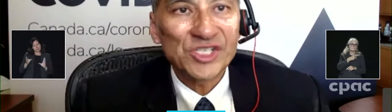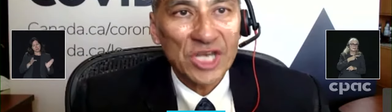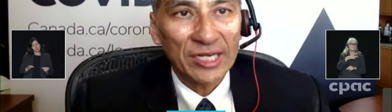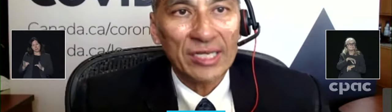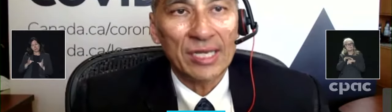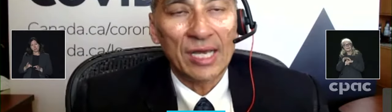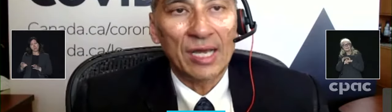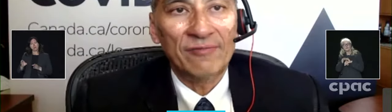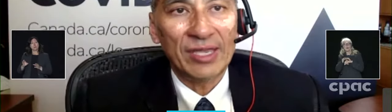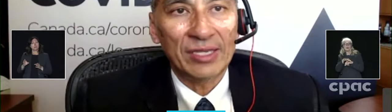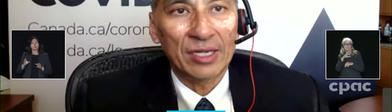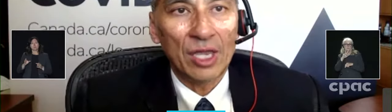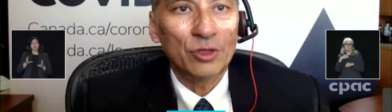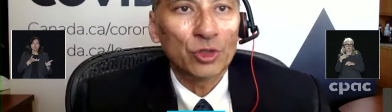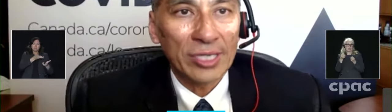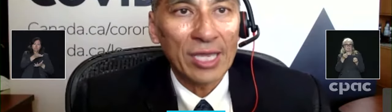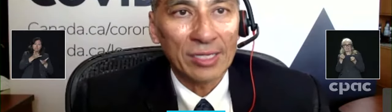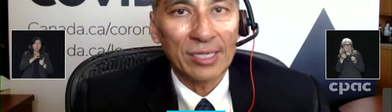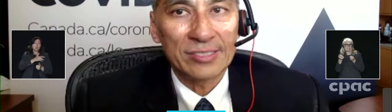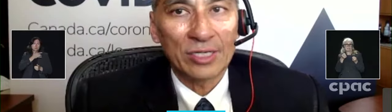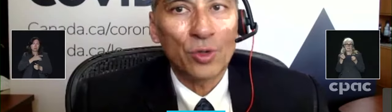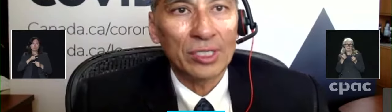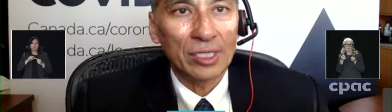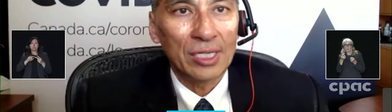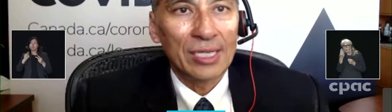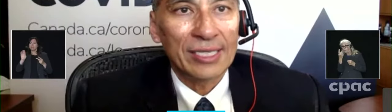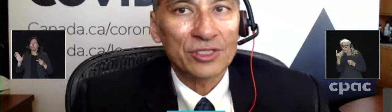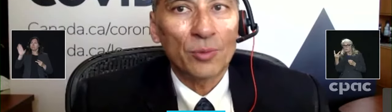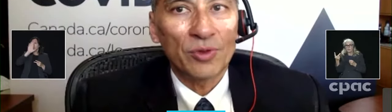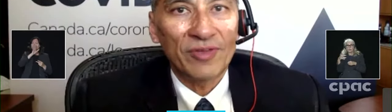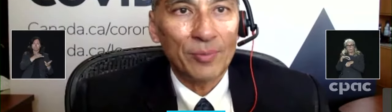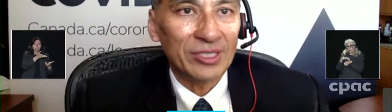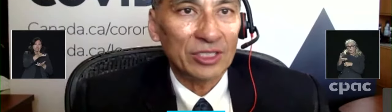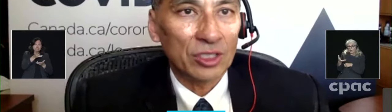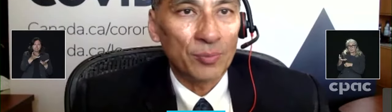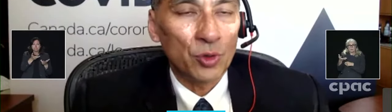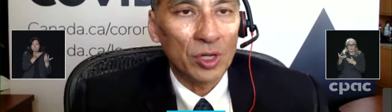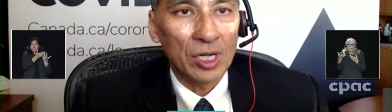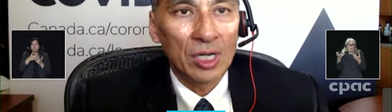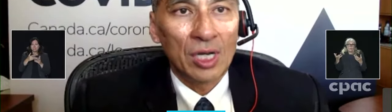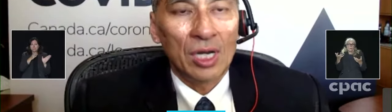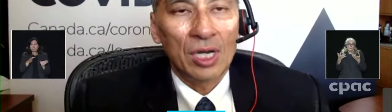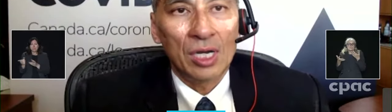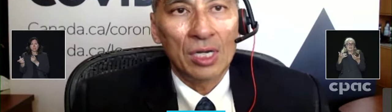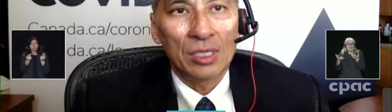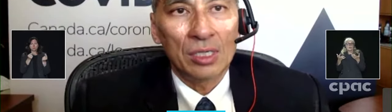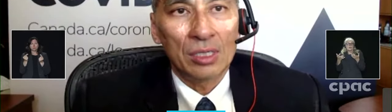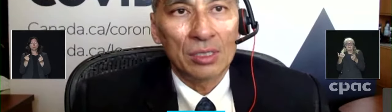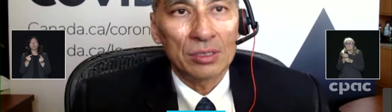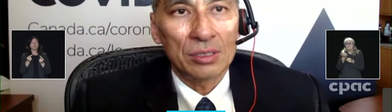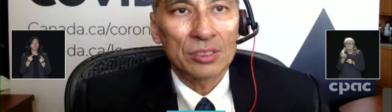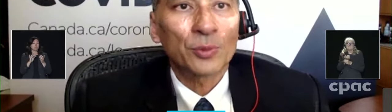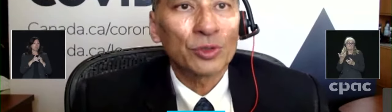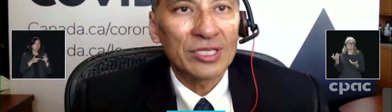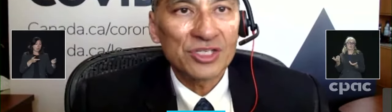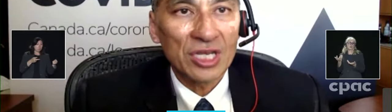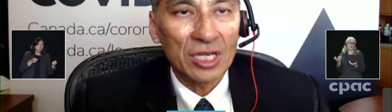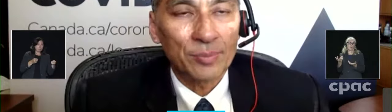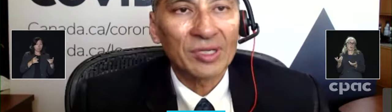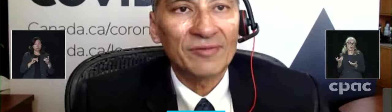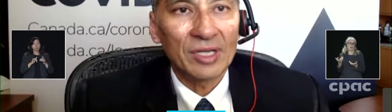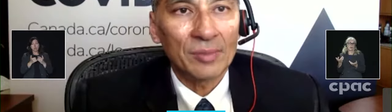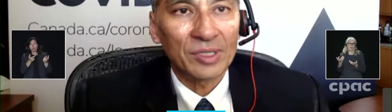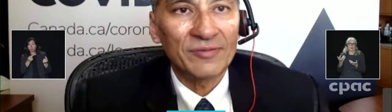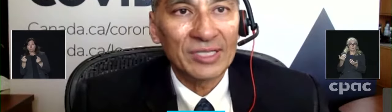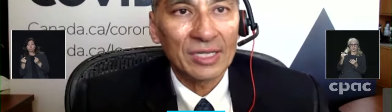comment on va gérer avec 1-2 cas? Qu'est-ce qu'on peut faire peut-être pour se